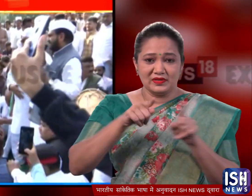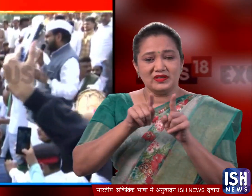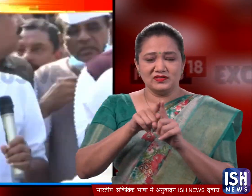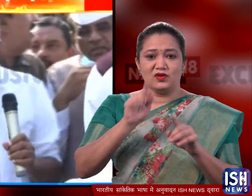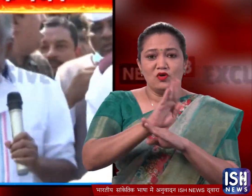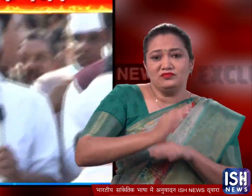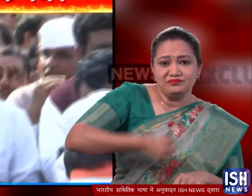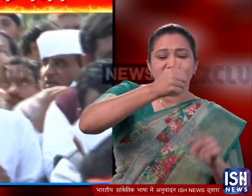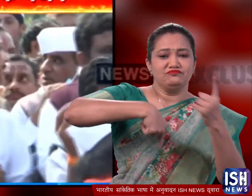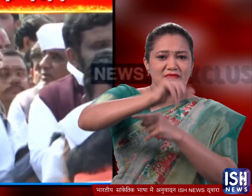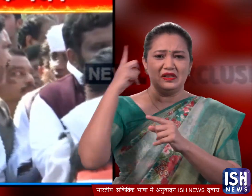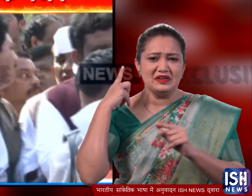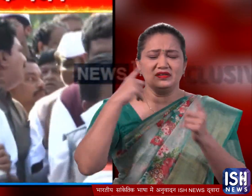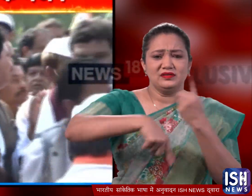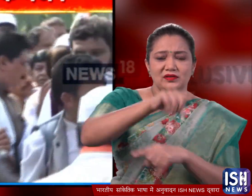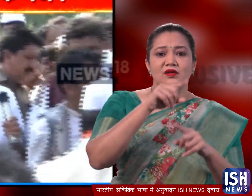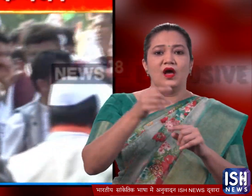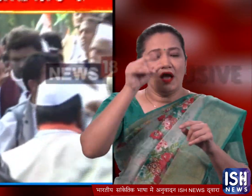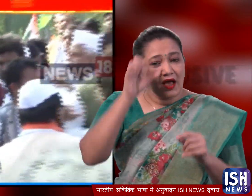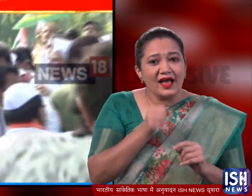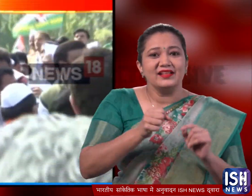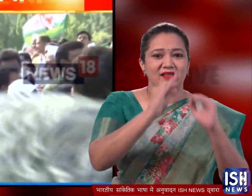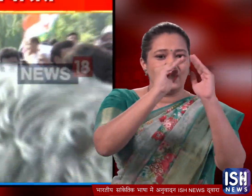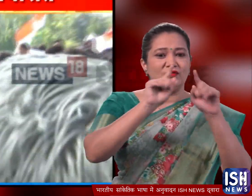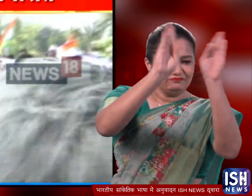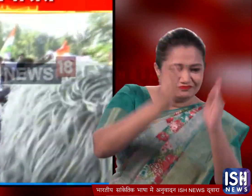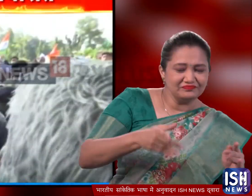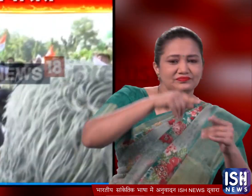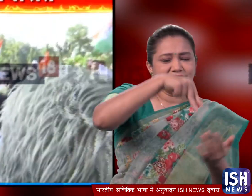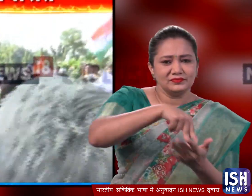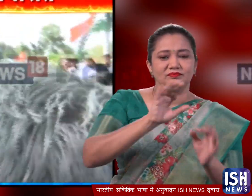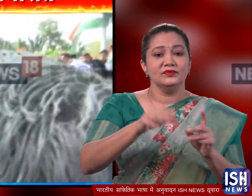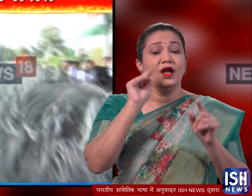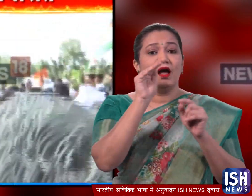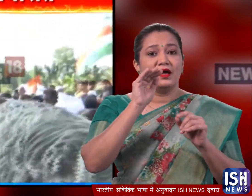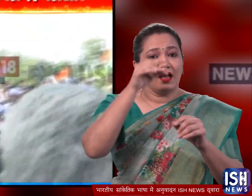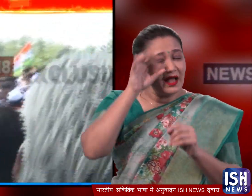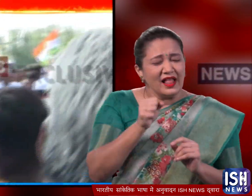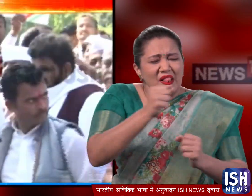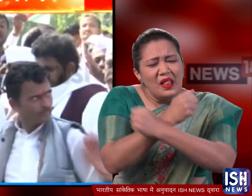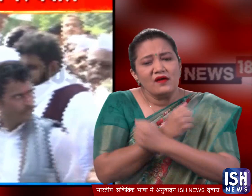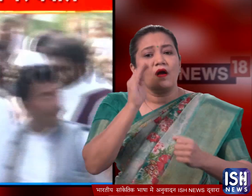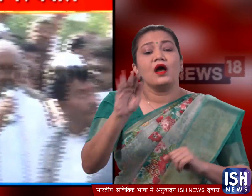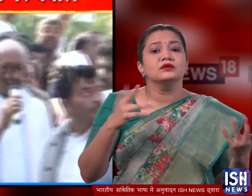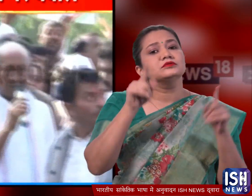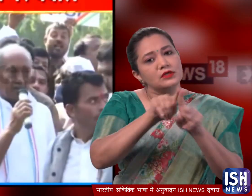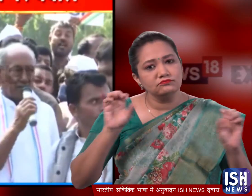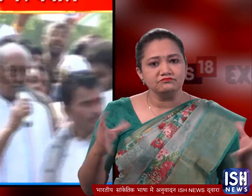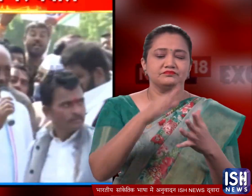के वरिष्ठ नेताओं के साथ दिग्विजय सिंह बापू की मूर्ति के पास जमा हुए और वहां बापू का सबसे प्रिय भजन गाने लगे।